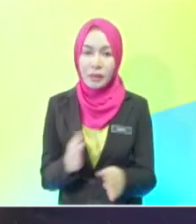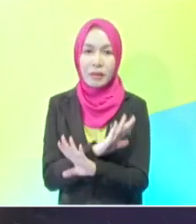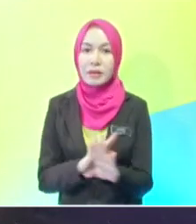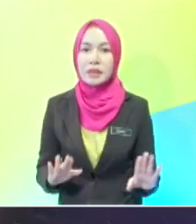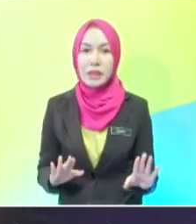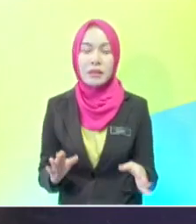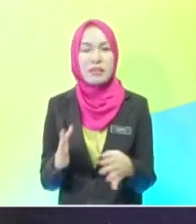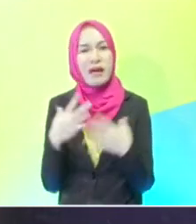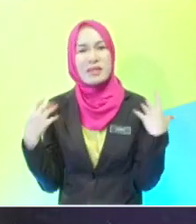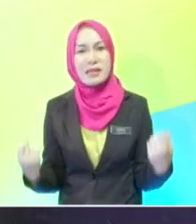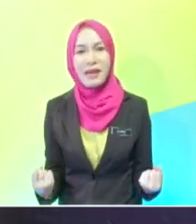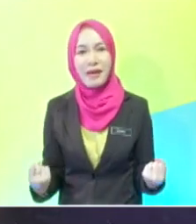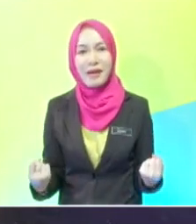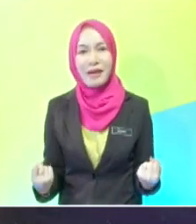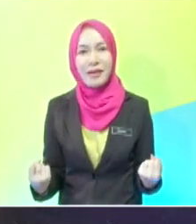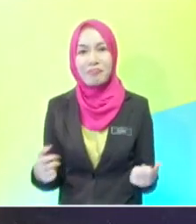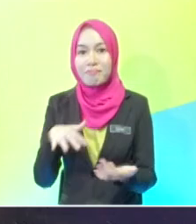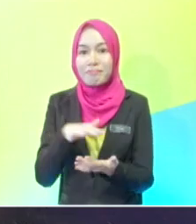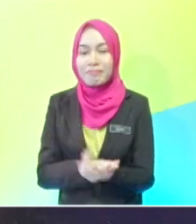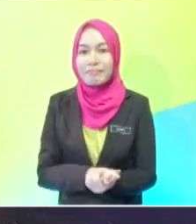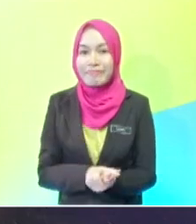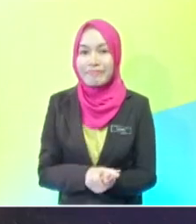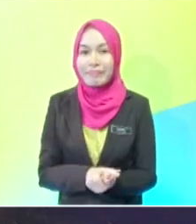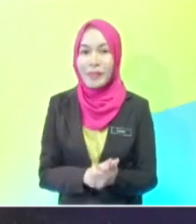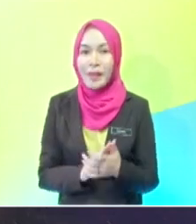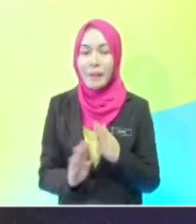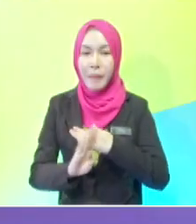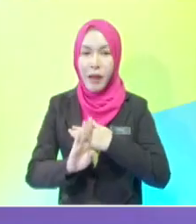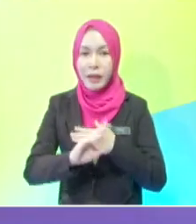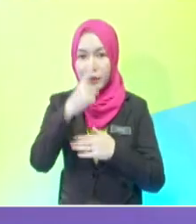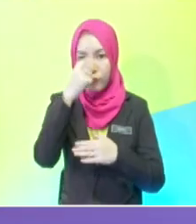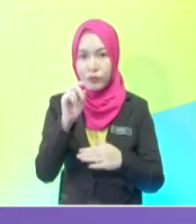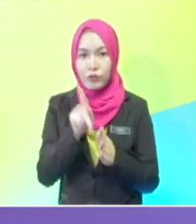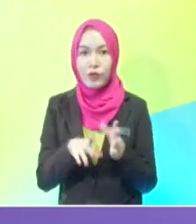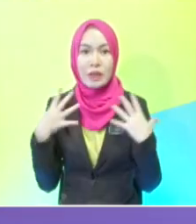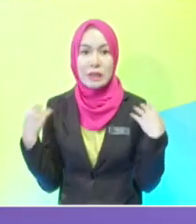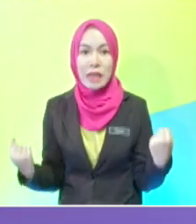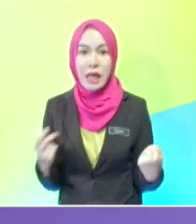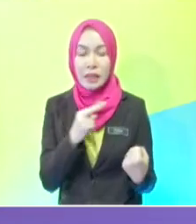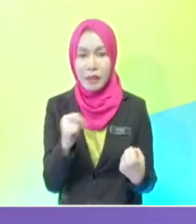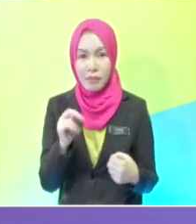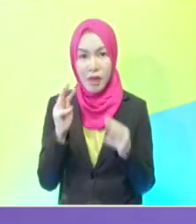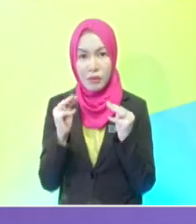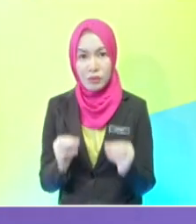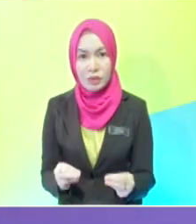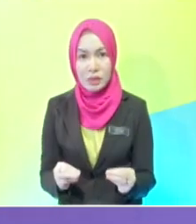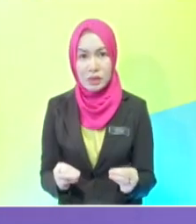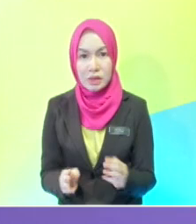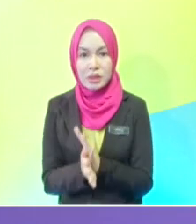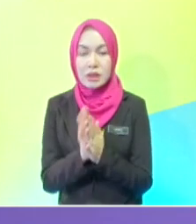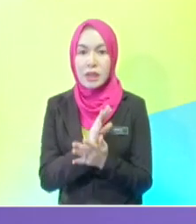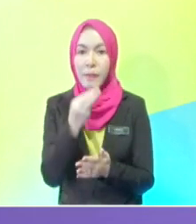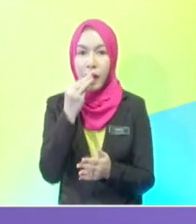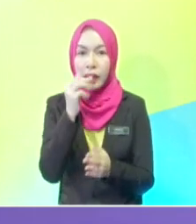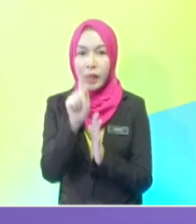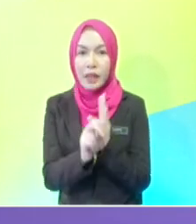kandungan genetik manusia juga mungkin terjadi sebab makanan terubah sesuai genetik tadi